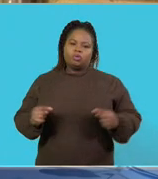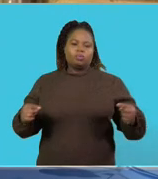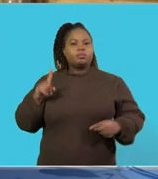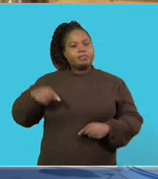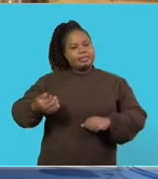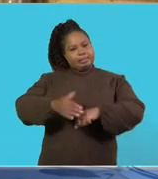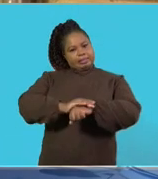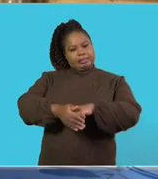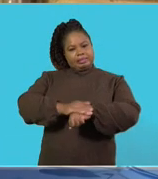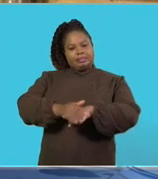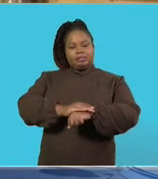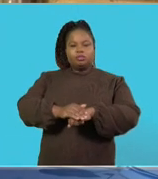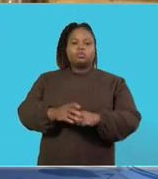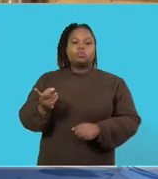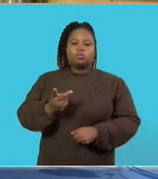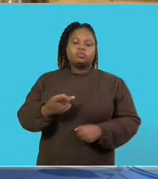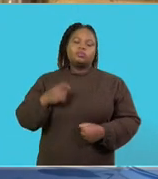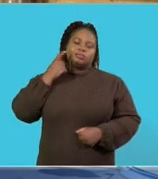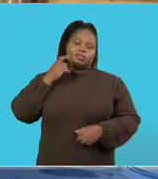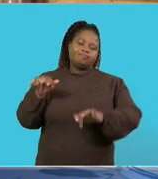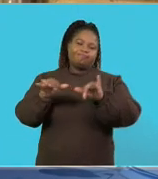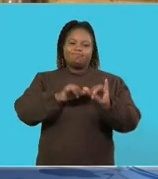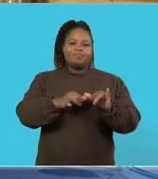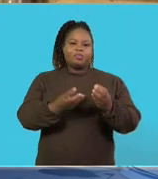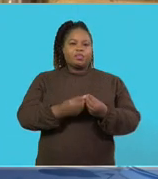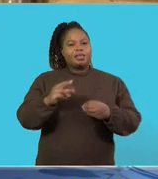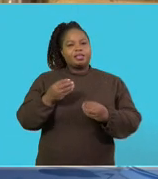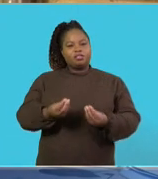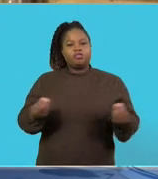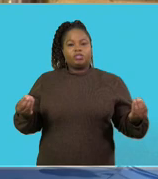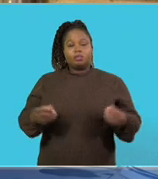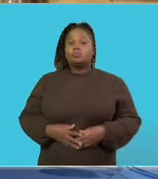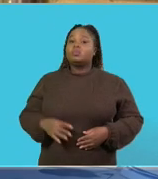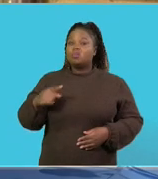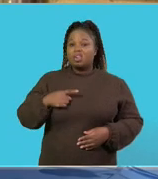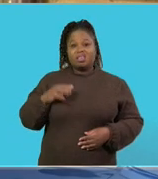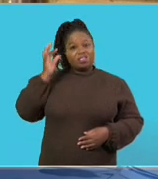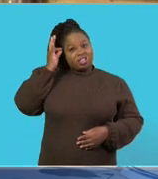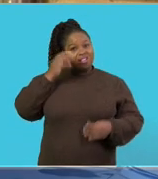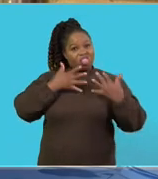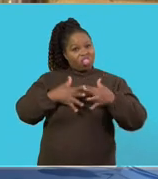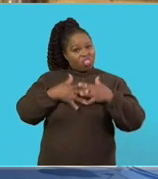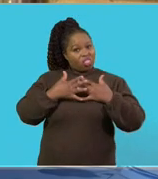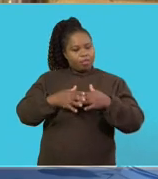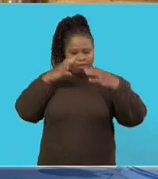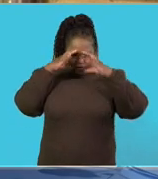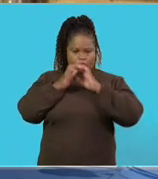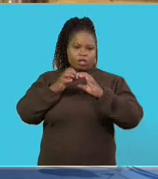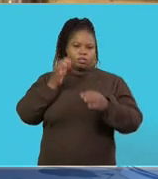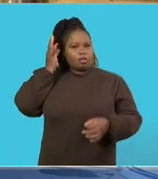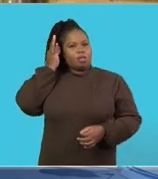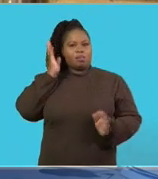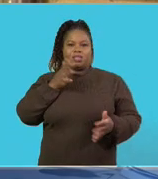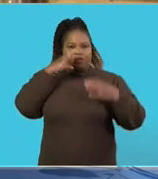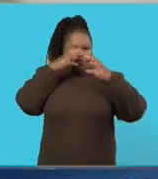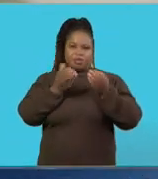kute brass, chiscop or rough cut gore ba tshwane le bana ba bangwe ba seka ka di-hairstyle because once ba ka di-hairstyle tlabe se ba concentrate mo meriring ba